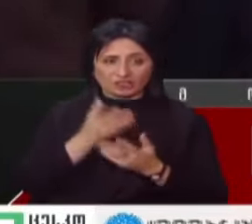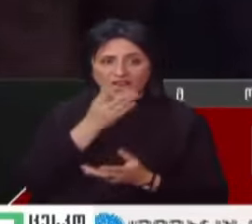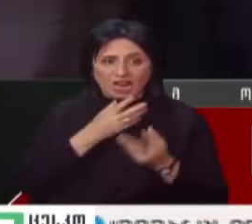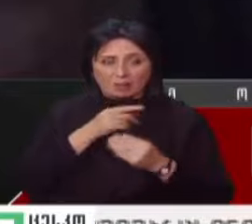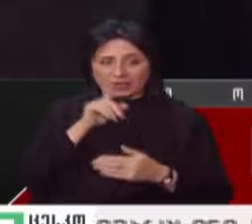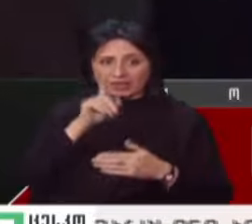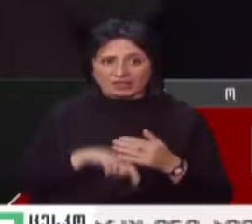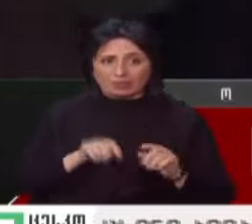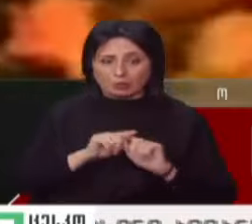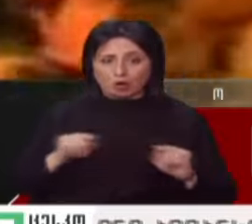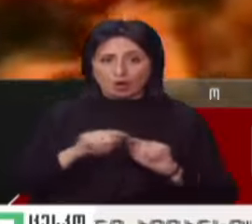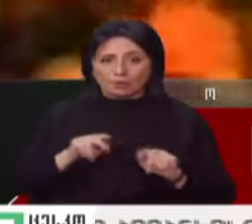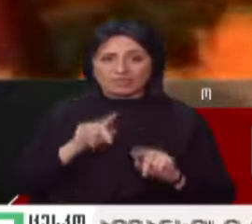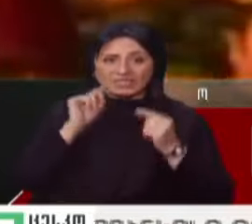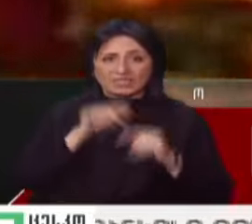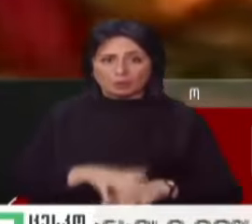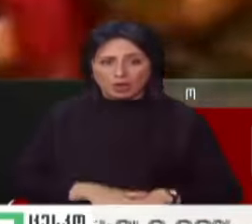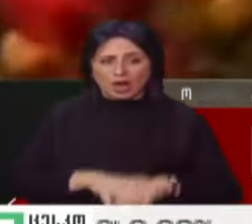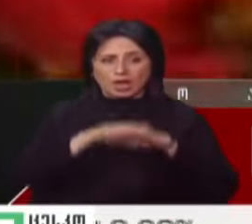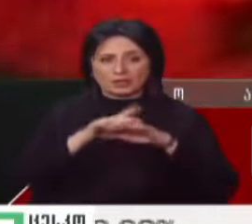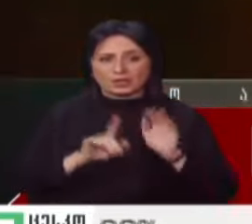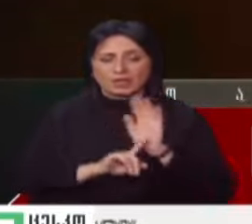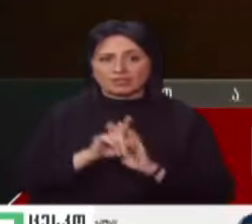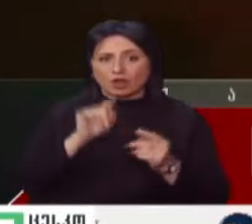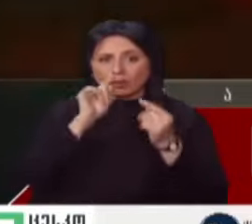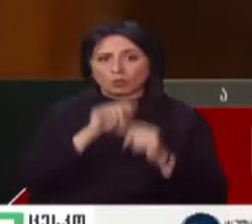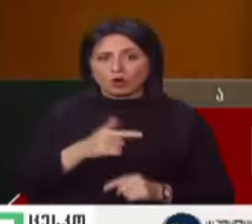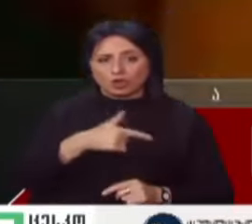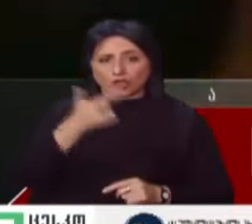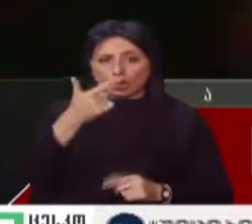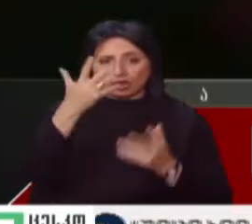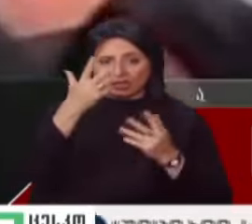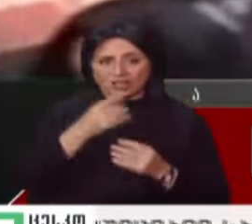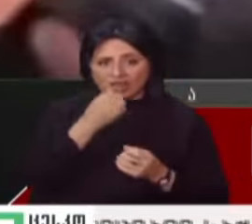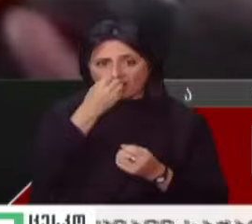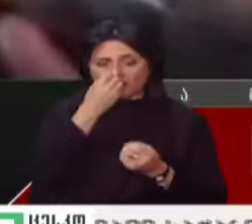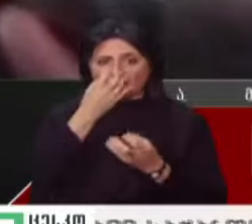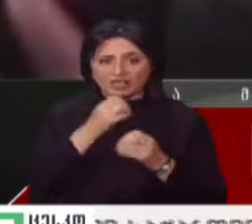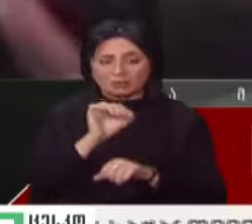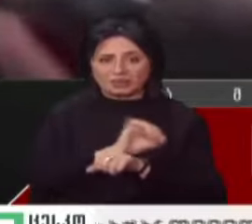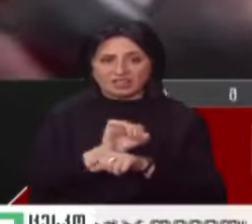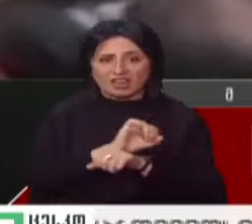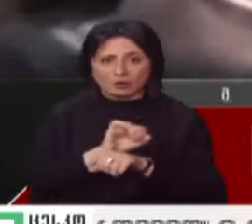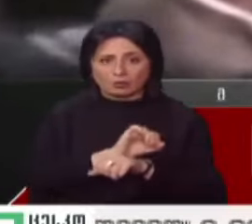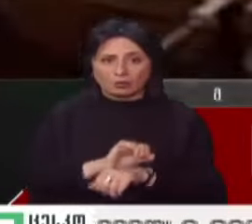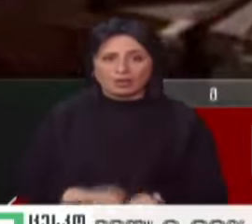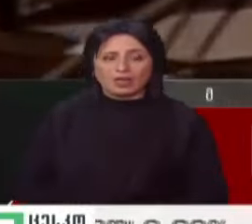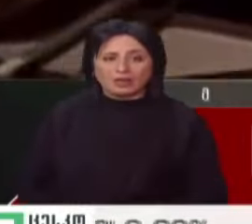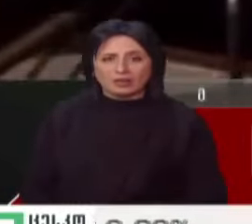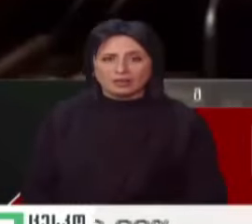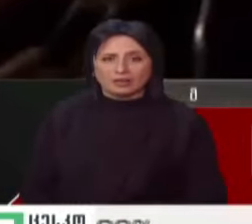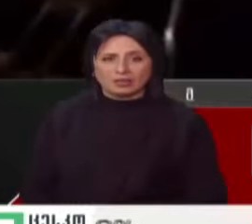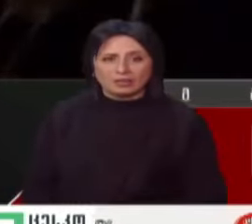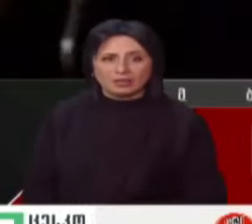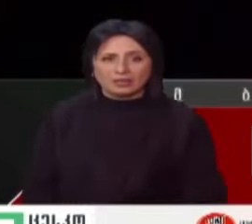гавалбебаши дарцмлнебулма оппозициям сапротесту акциеби даицхо. Протести 22 дгэши бардебис революция дикца.